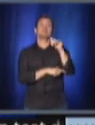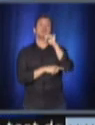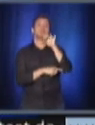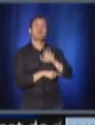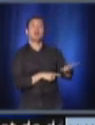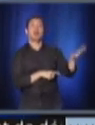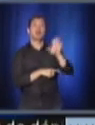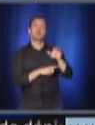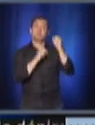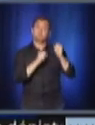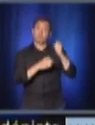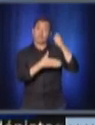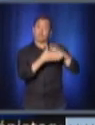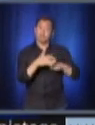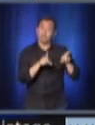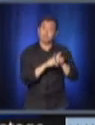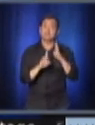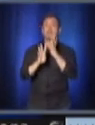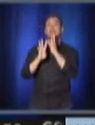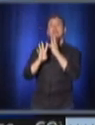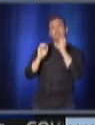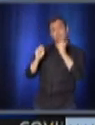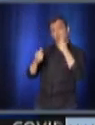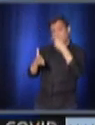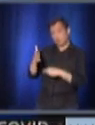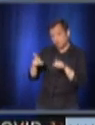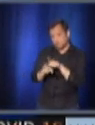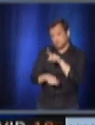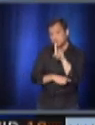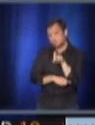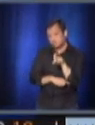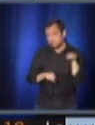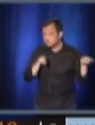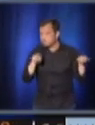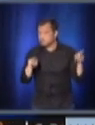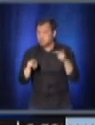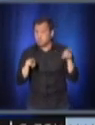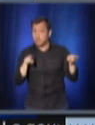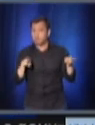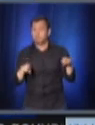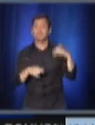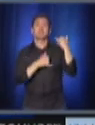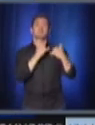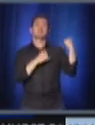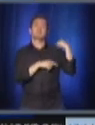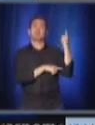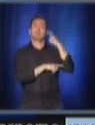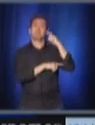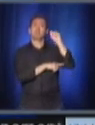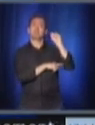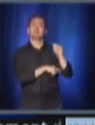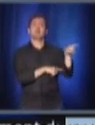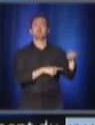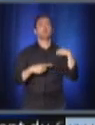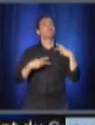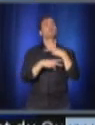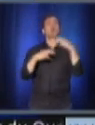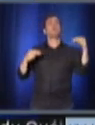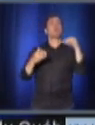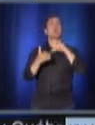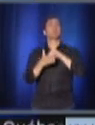pourraient avoir des amendes, les clients pourraient avoir des amendes. On a entendu en fin de semaine des propriétaires de bars dire « on ne veut pas payer pour ceux